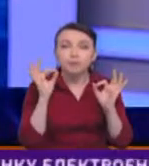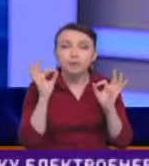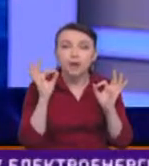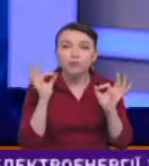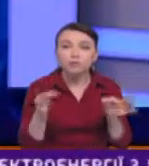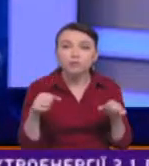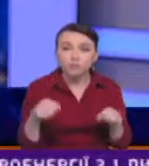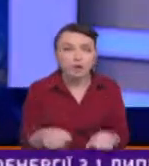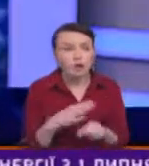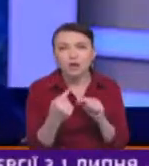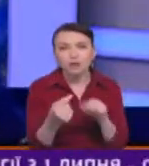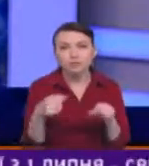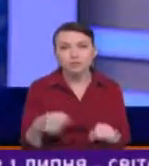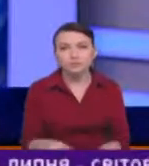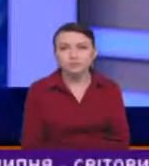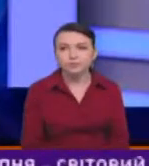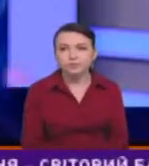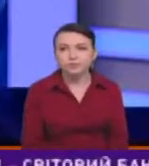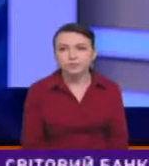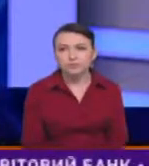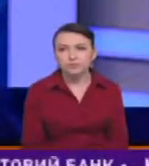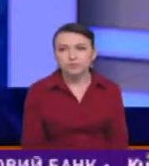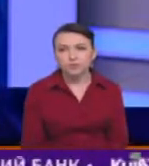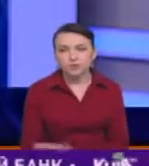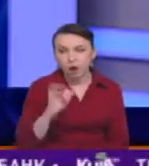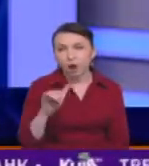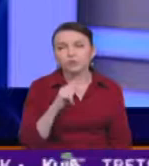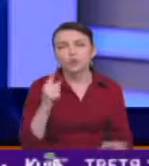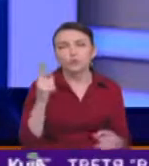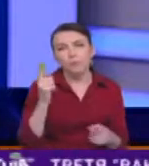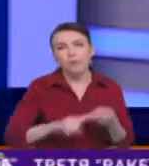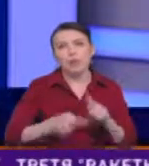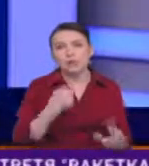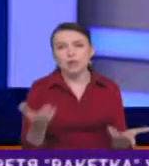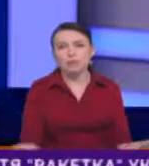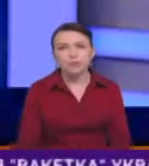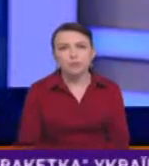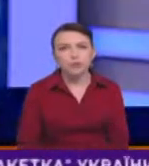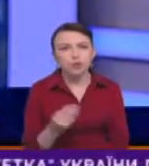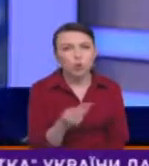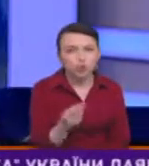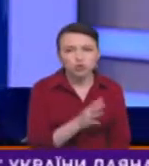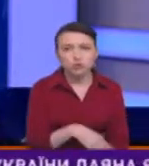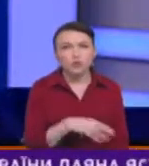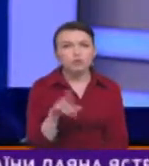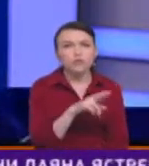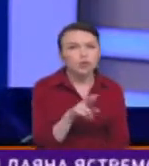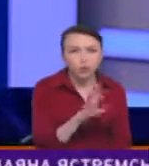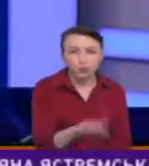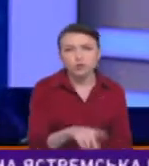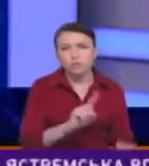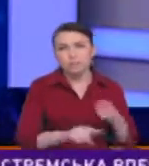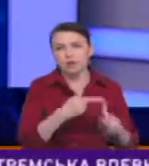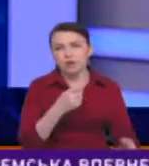не антиправовими. А в них по поняттям. А в них по поняттям. Ви ж самі... Я тільки що сказав, в них по поняттям. Що у Порошенка, що у Януковича було